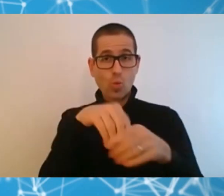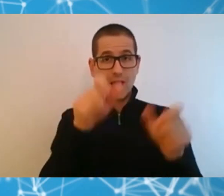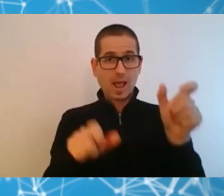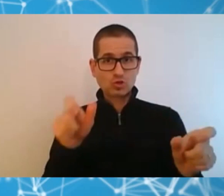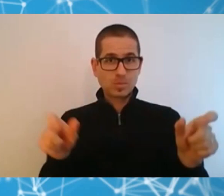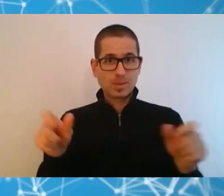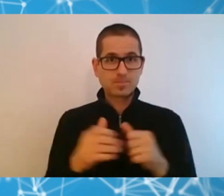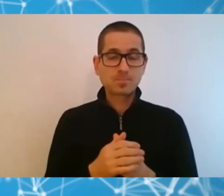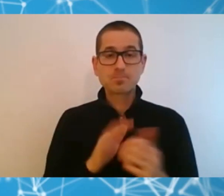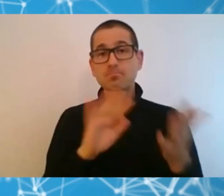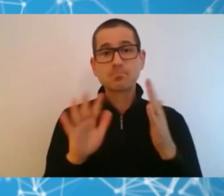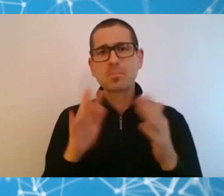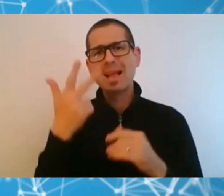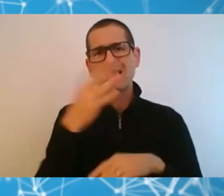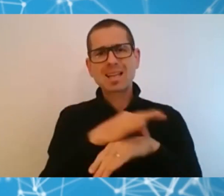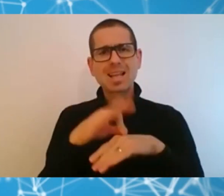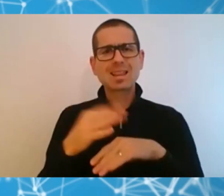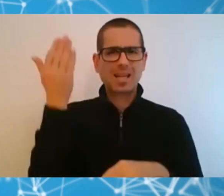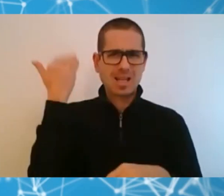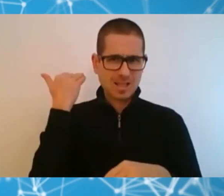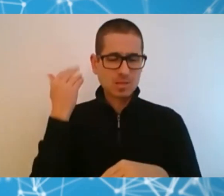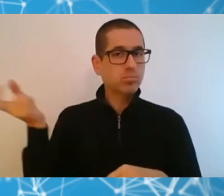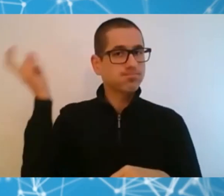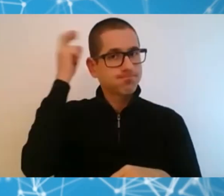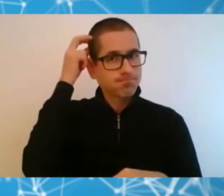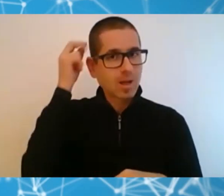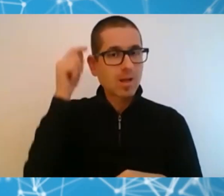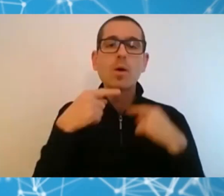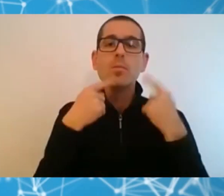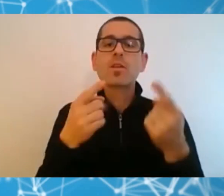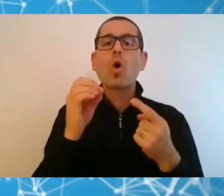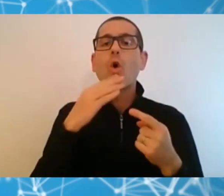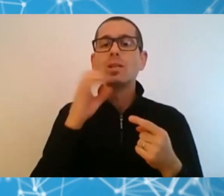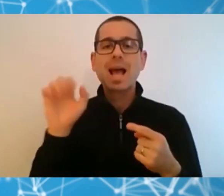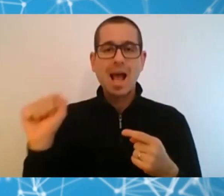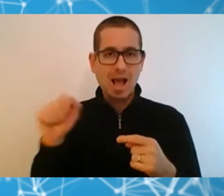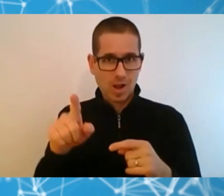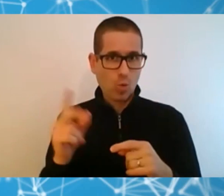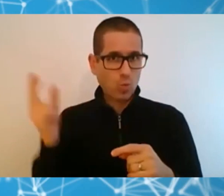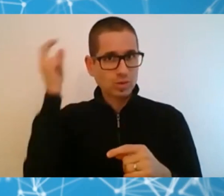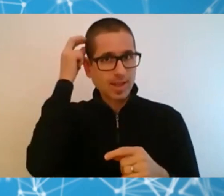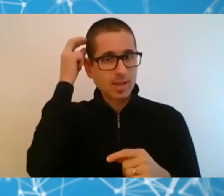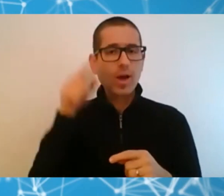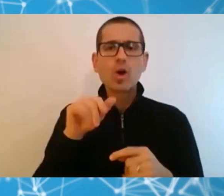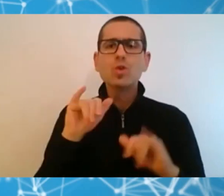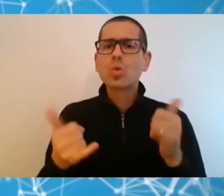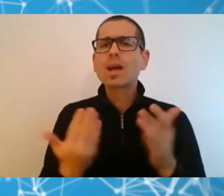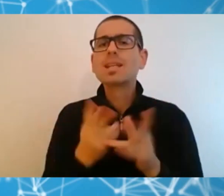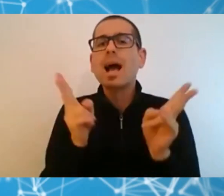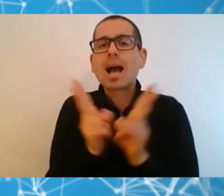Pred približno 3 tedni smo ustavili ta tako imenovani OSEA vsadek, gre pa za